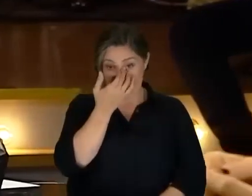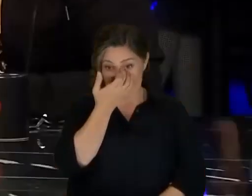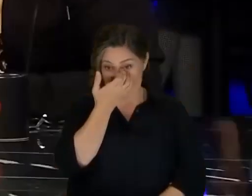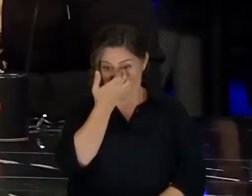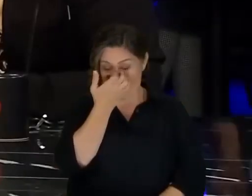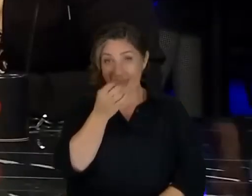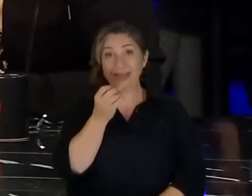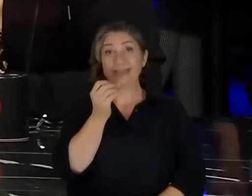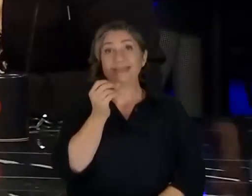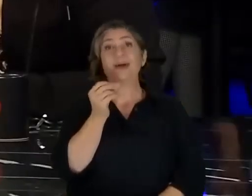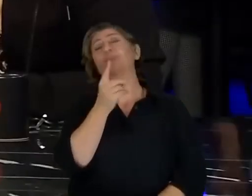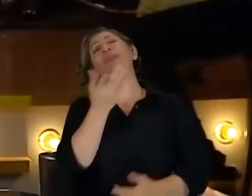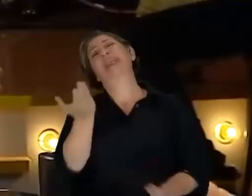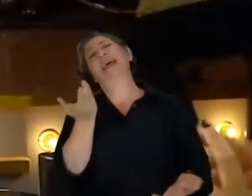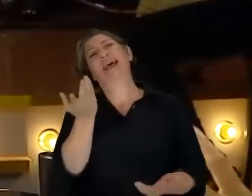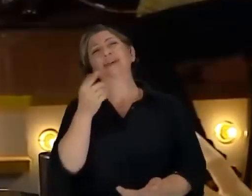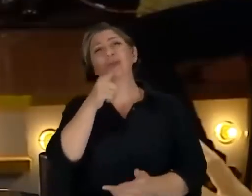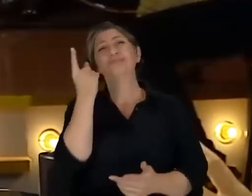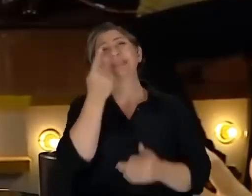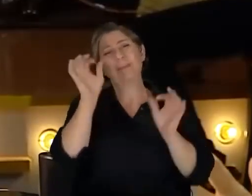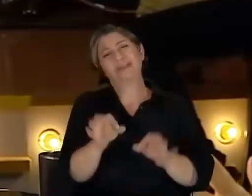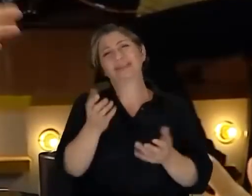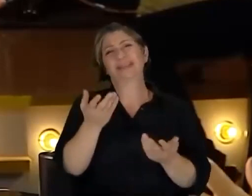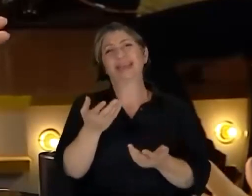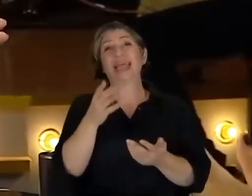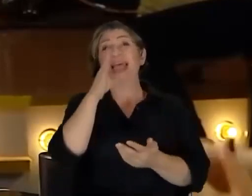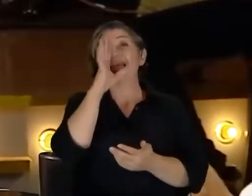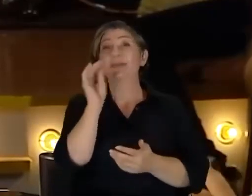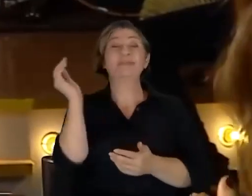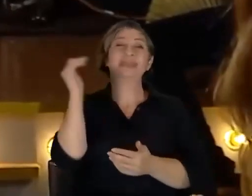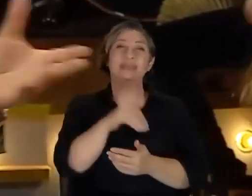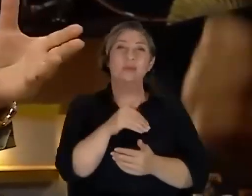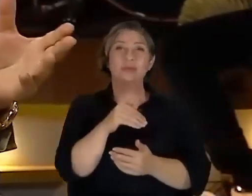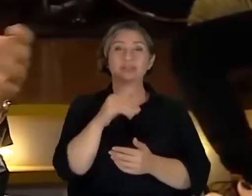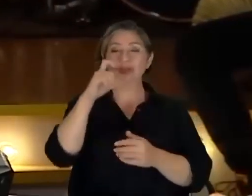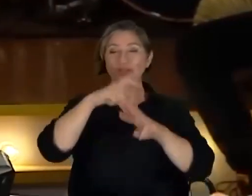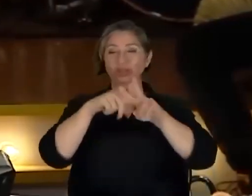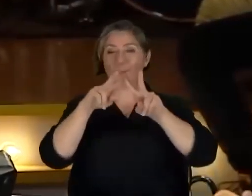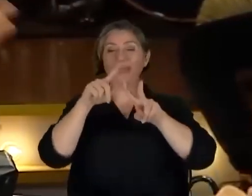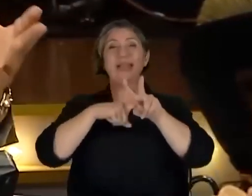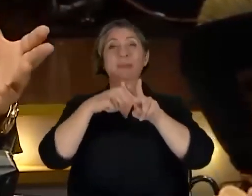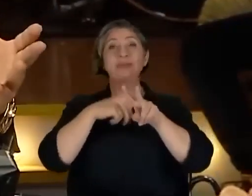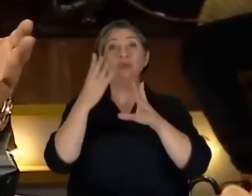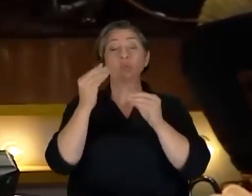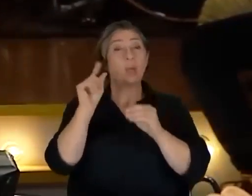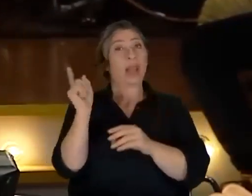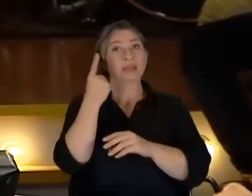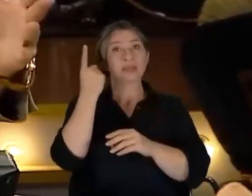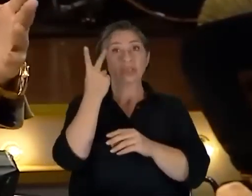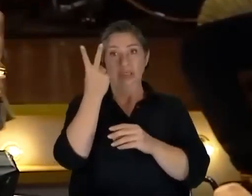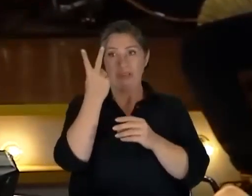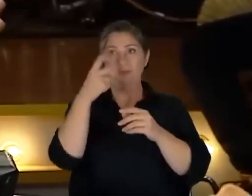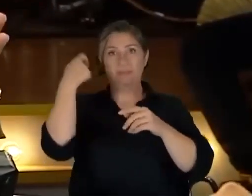Tamam anlatayım. Ya bu nedir? Şimdi bir de şöyle bir şey başladı. Kim giriyor? Mesela Cem Yılmaz'ın çok ilginç